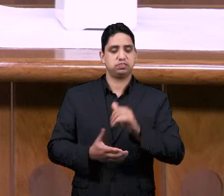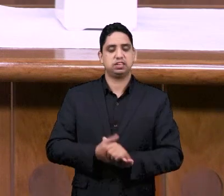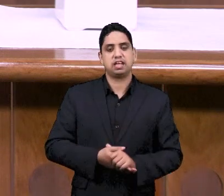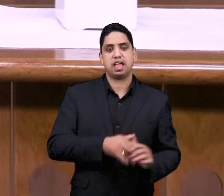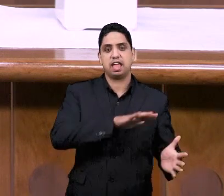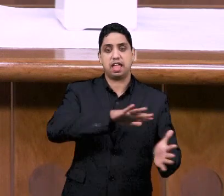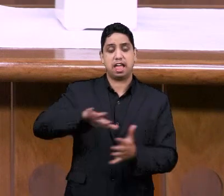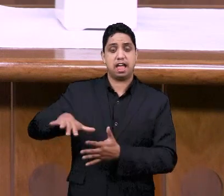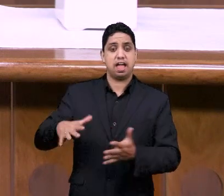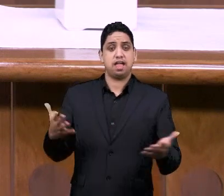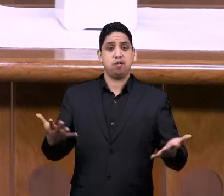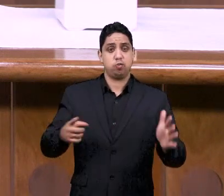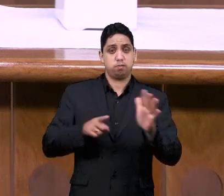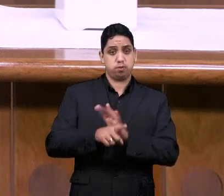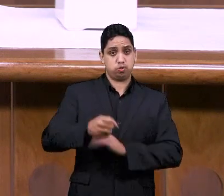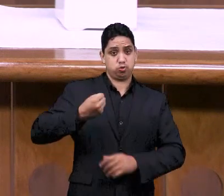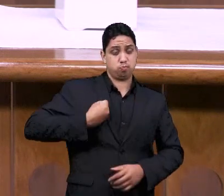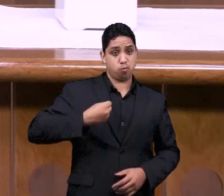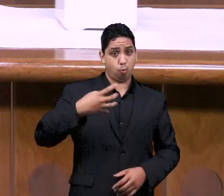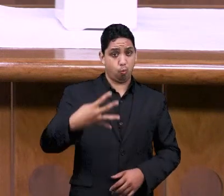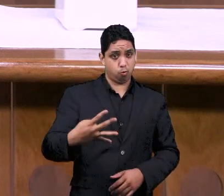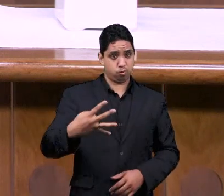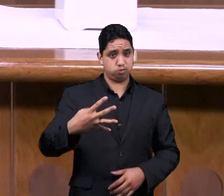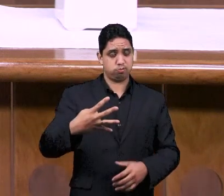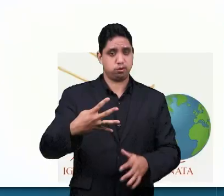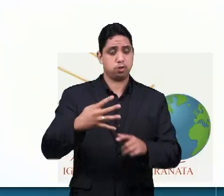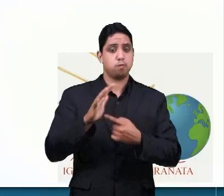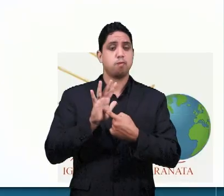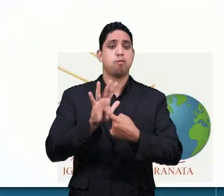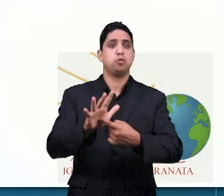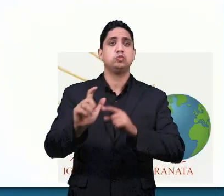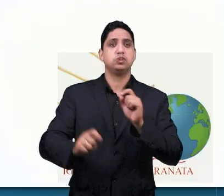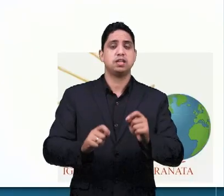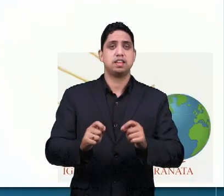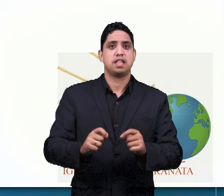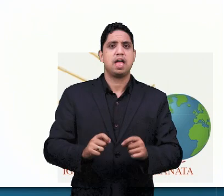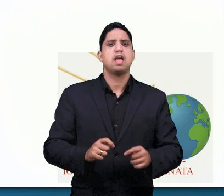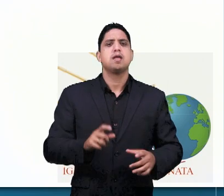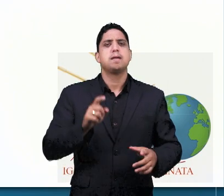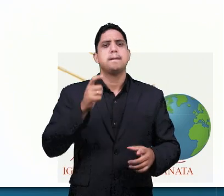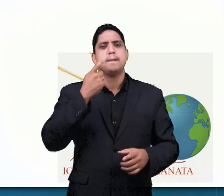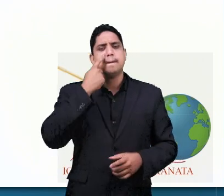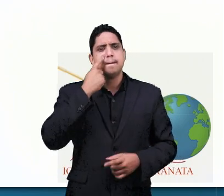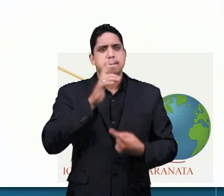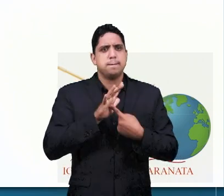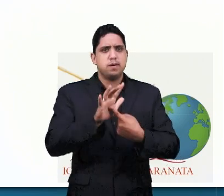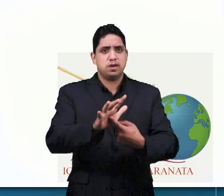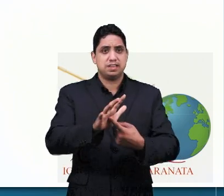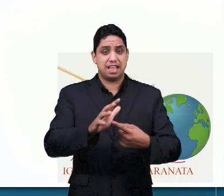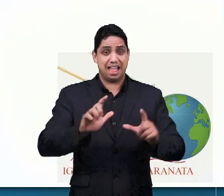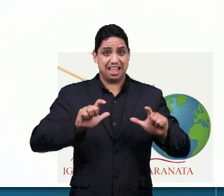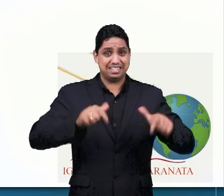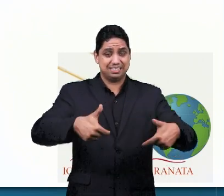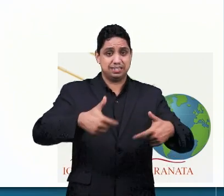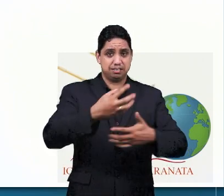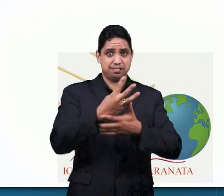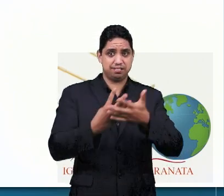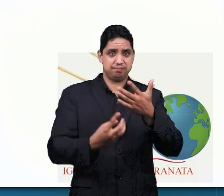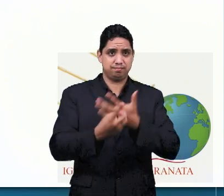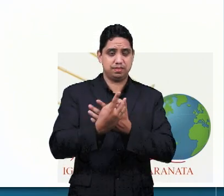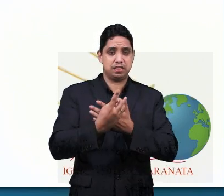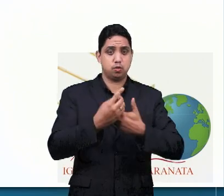notre quatrième et dernière question qui dit, nous allons lire la quatrième et dernière, la question 4. Identifier l'action